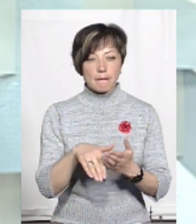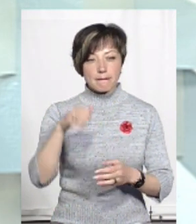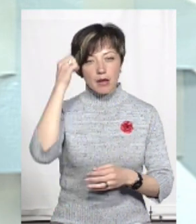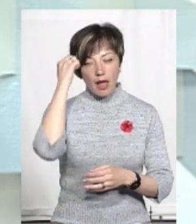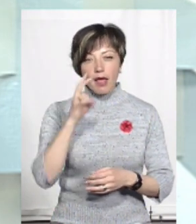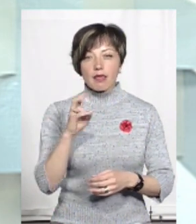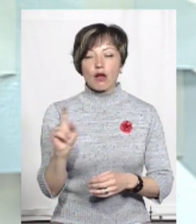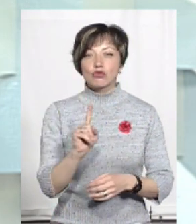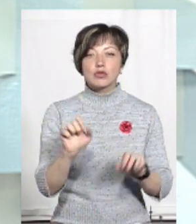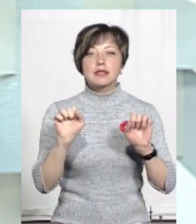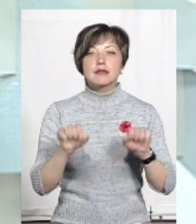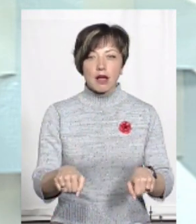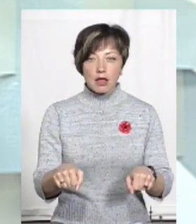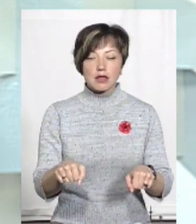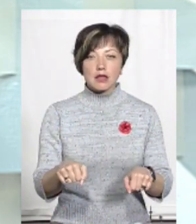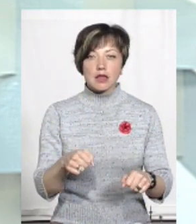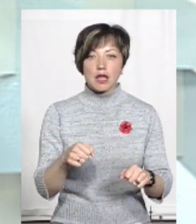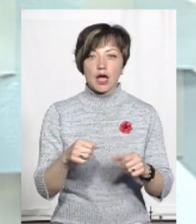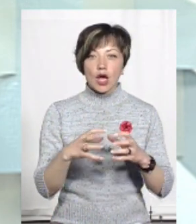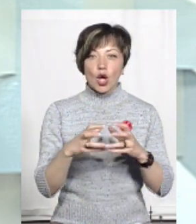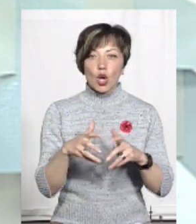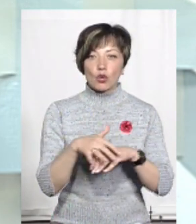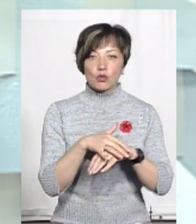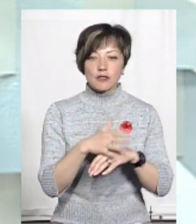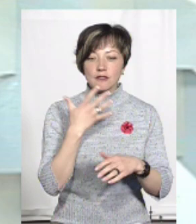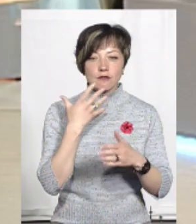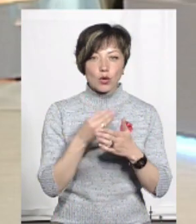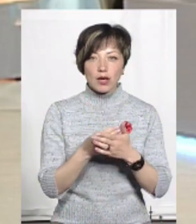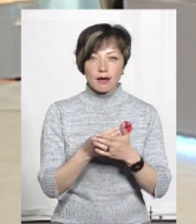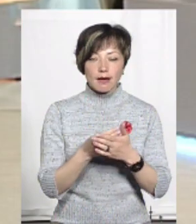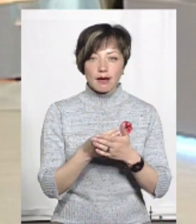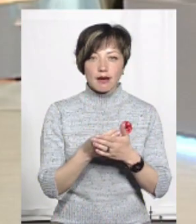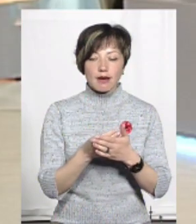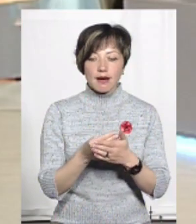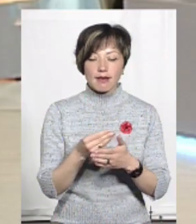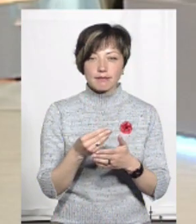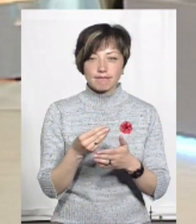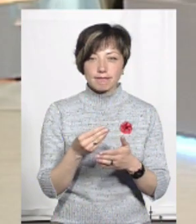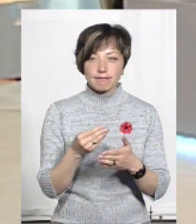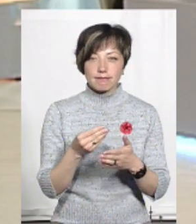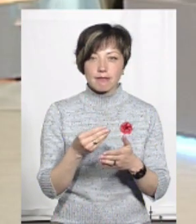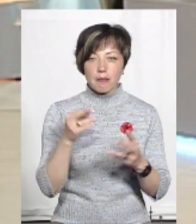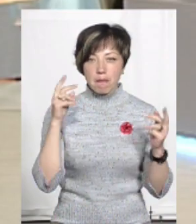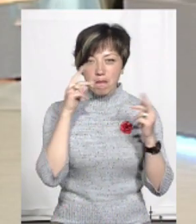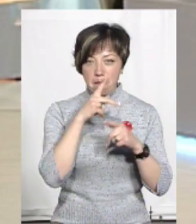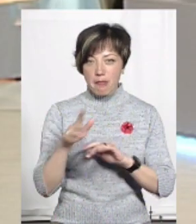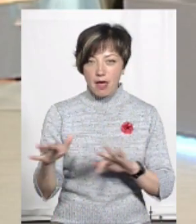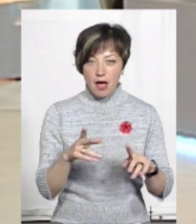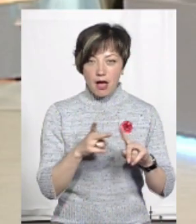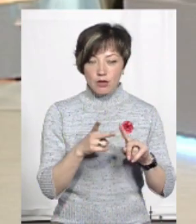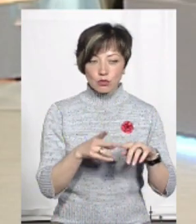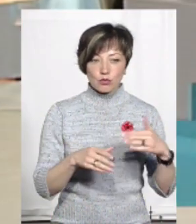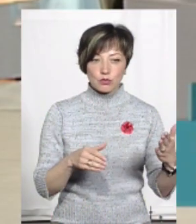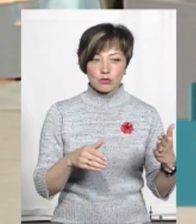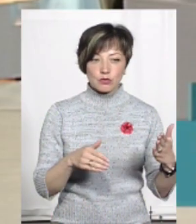на що здатне людство у своїх крайніх радикальних діях. А з іншого боку,